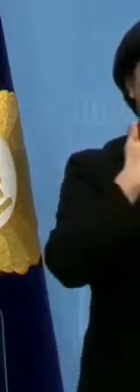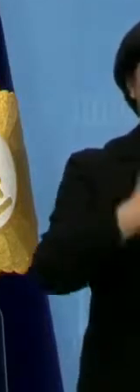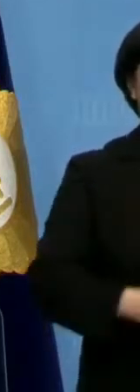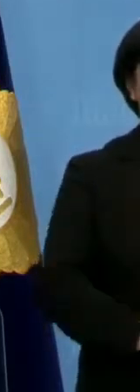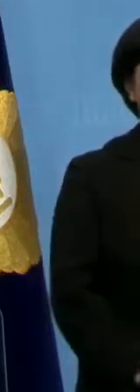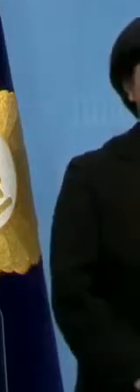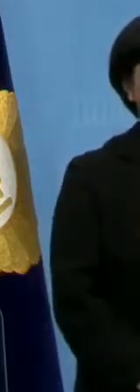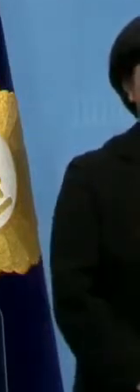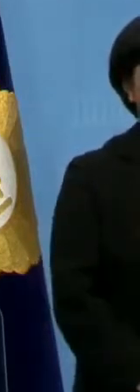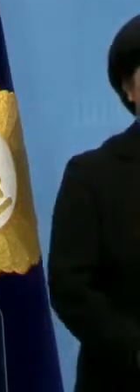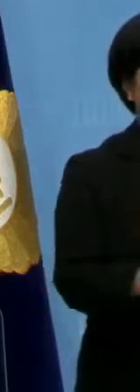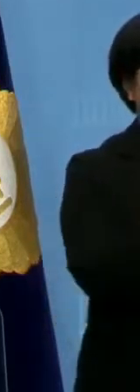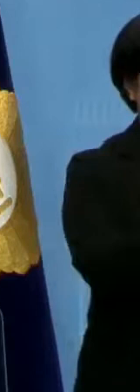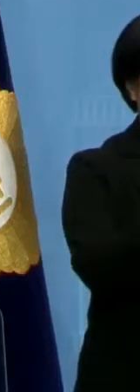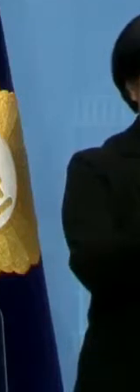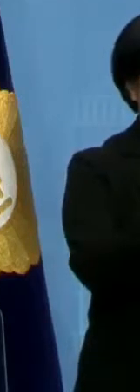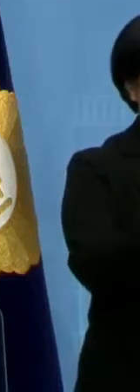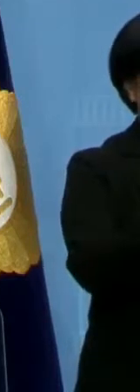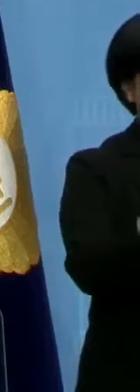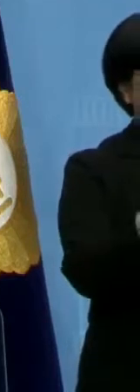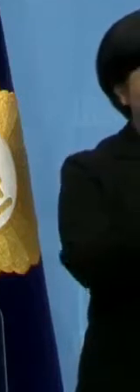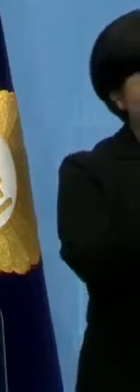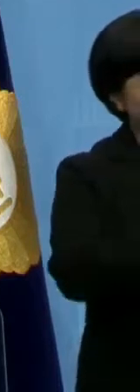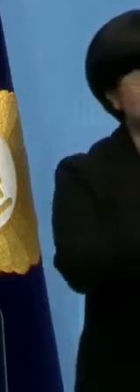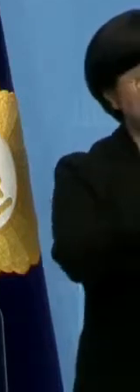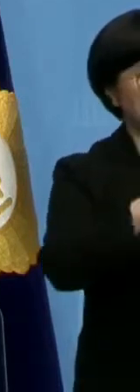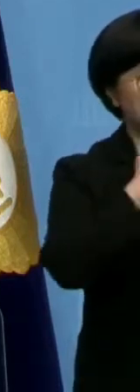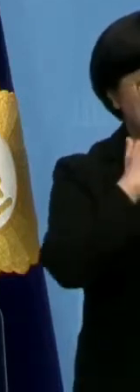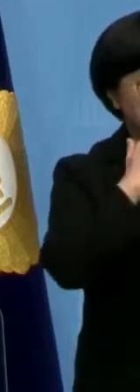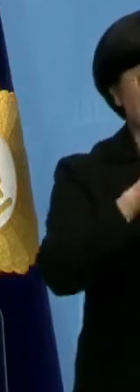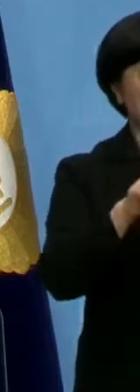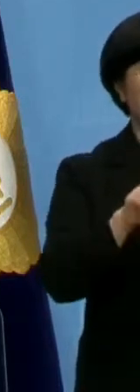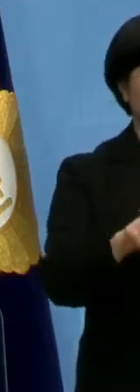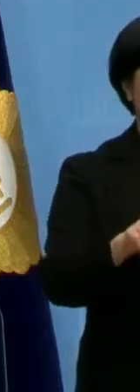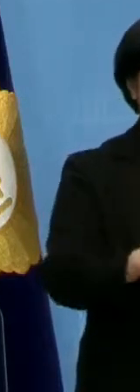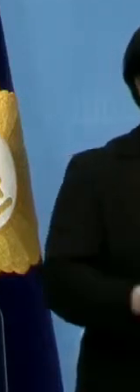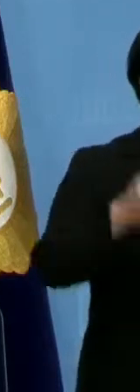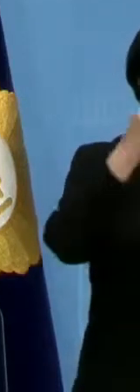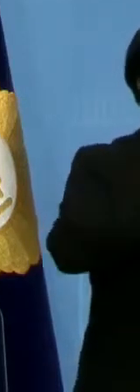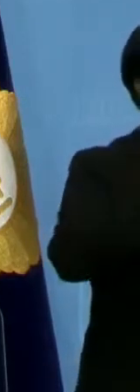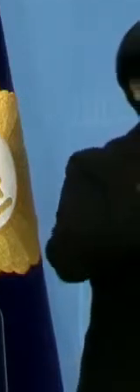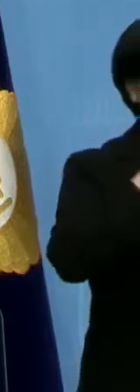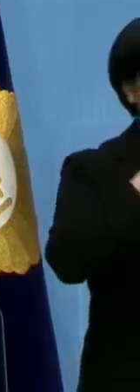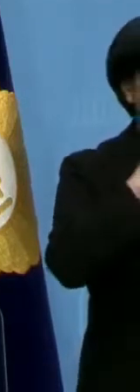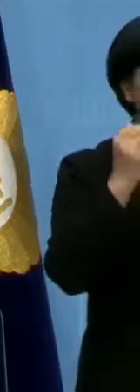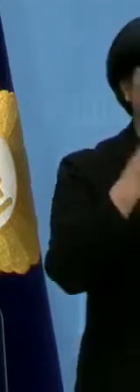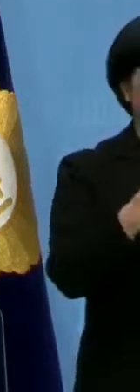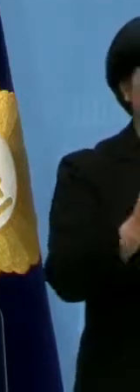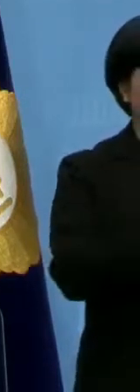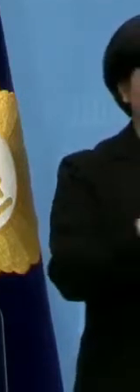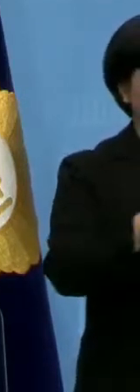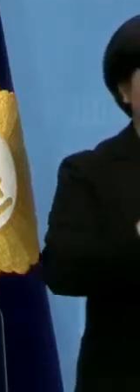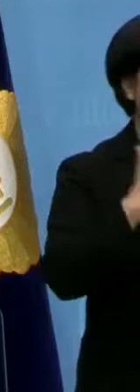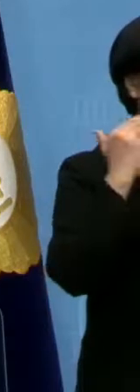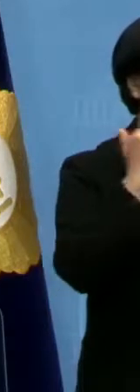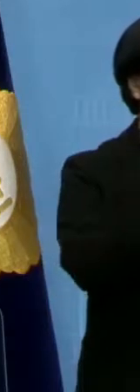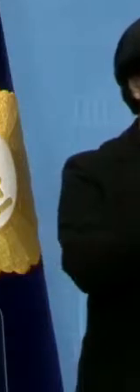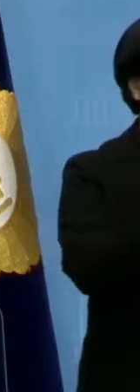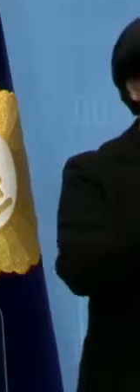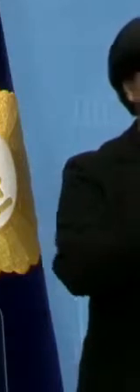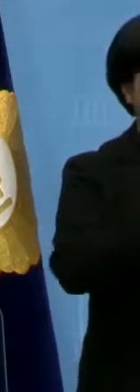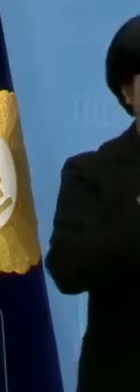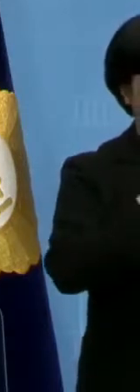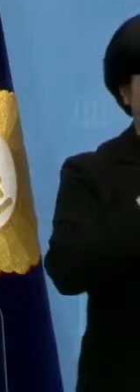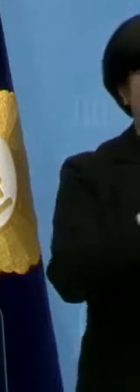있습니다. 노동자들은 11년을 기다려 현장에 복귀했지만 또다시 정리해고의